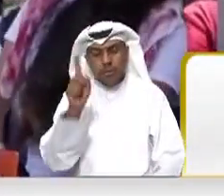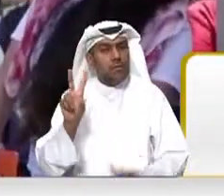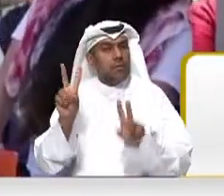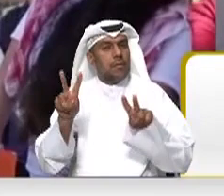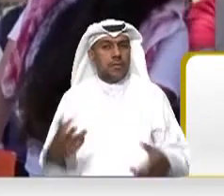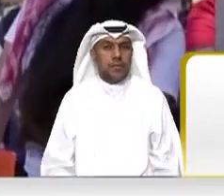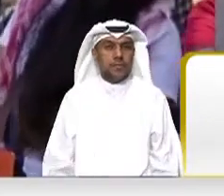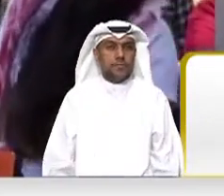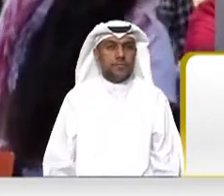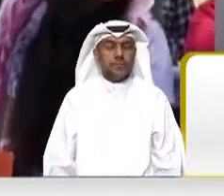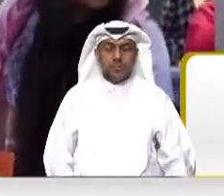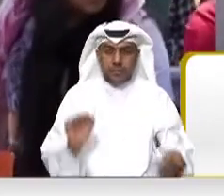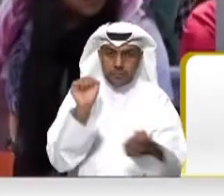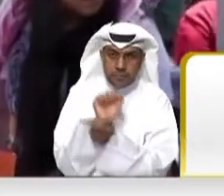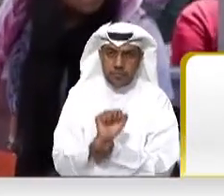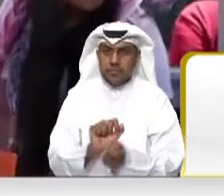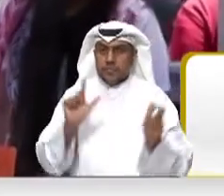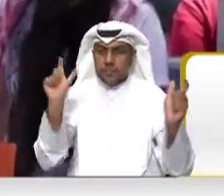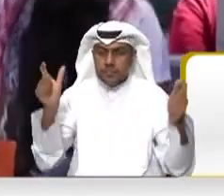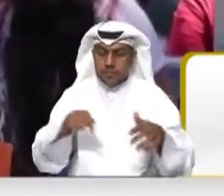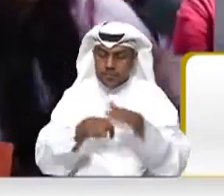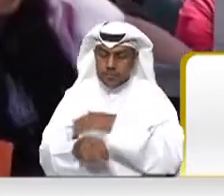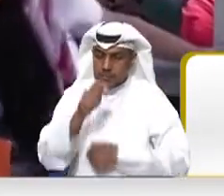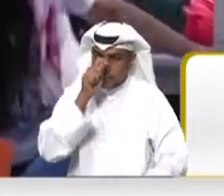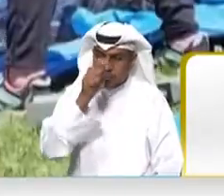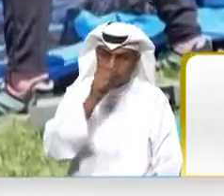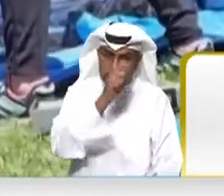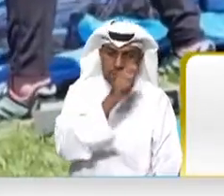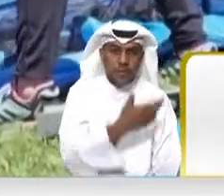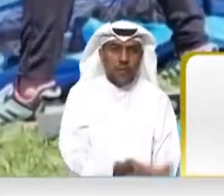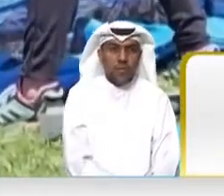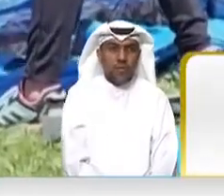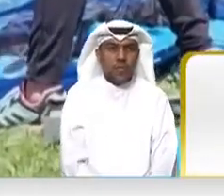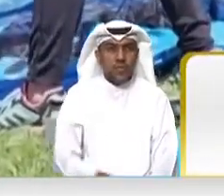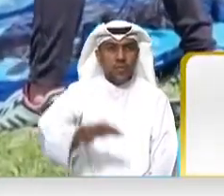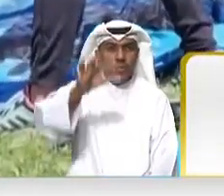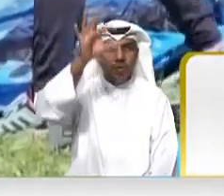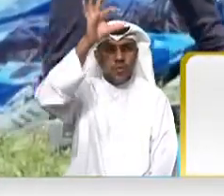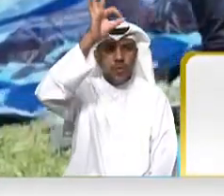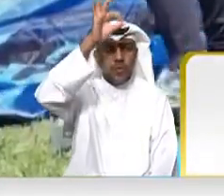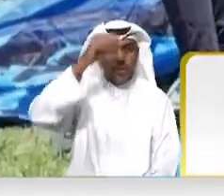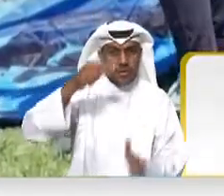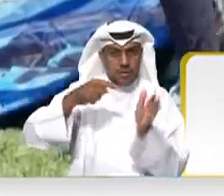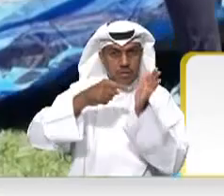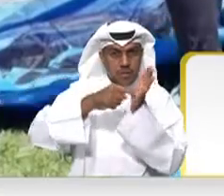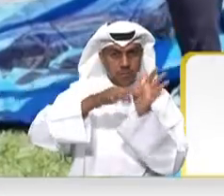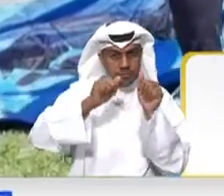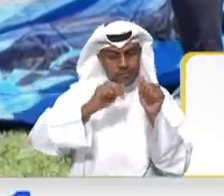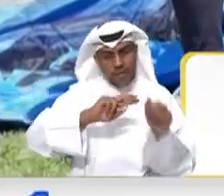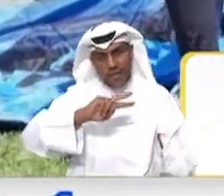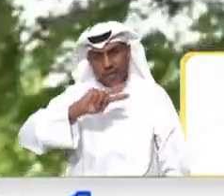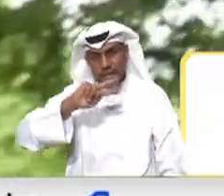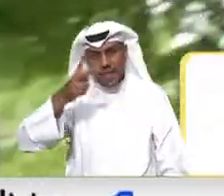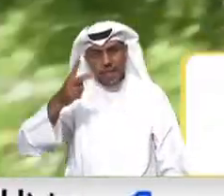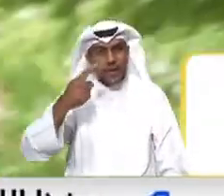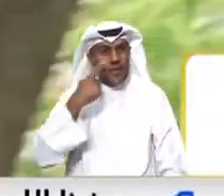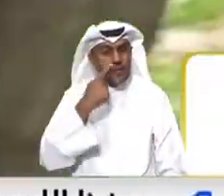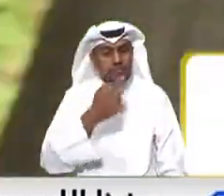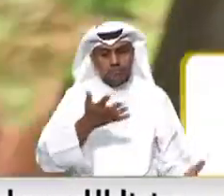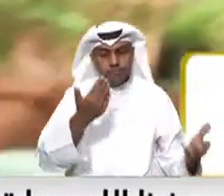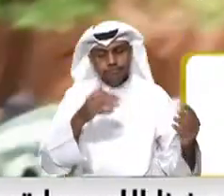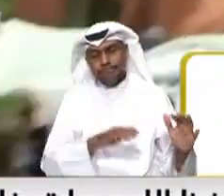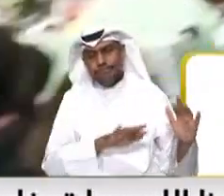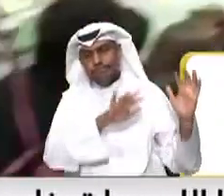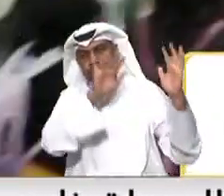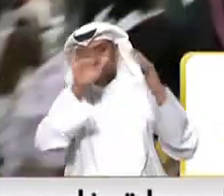الاعتقالات والقمع اشعل نار الغضب وبدات ثوره الطلاب تنتقل من جامعه الى اخرى اذ اعتقل اكثر من